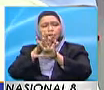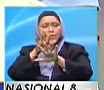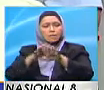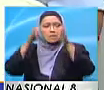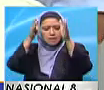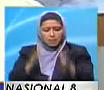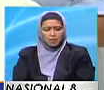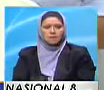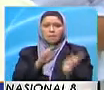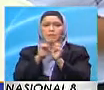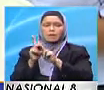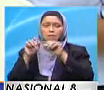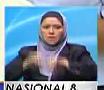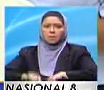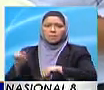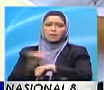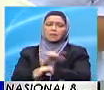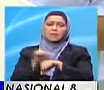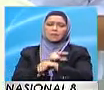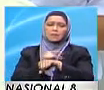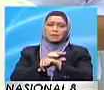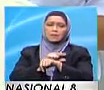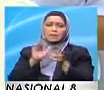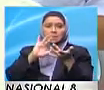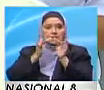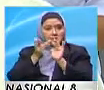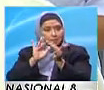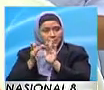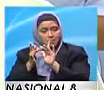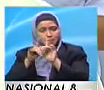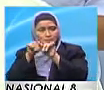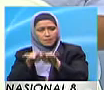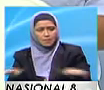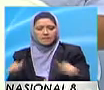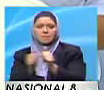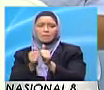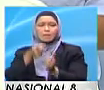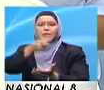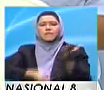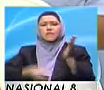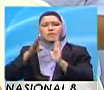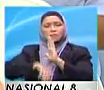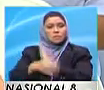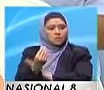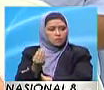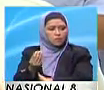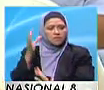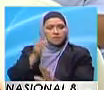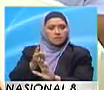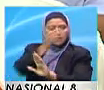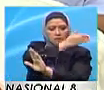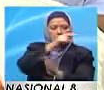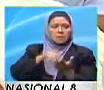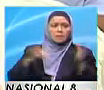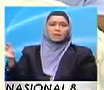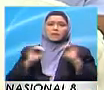mendapat mengakses internet dengan harga yang amat murah berbanding kalau dulu tidak ada pusat internet